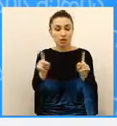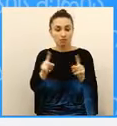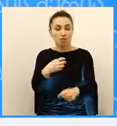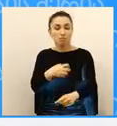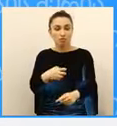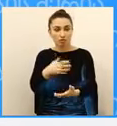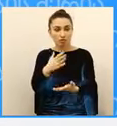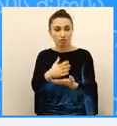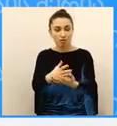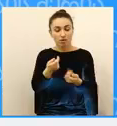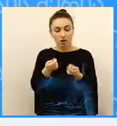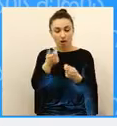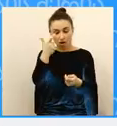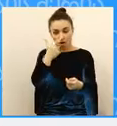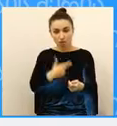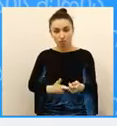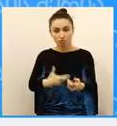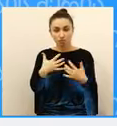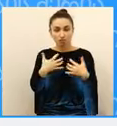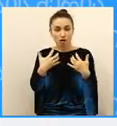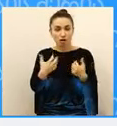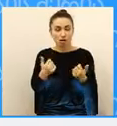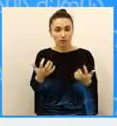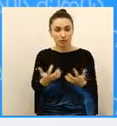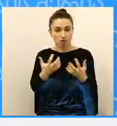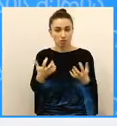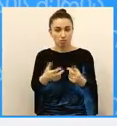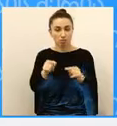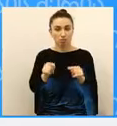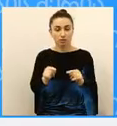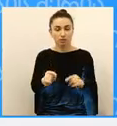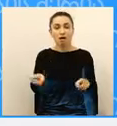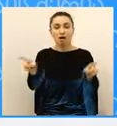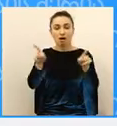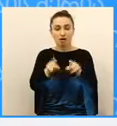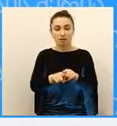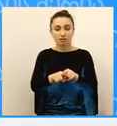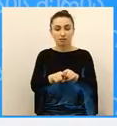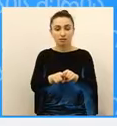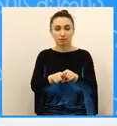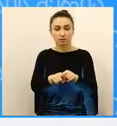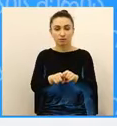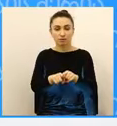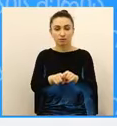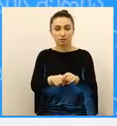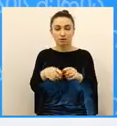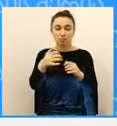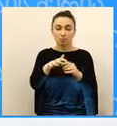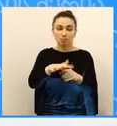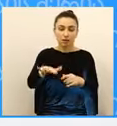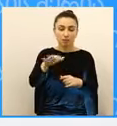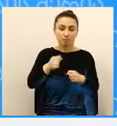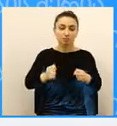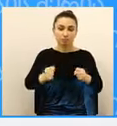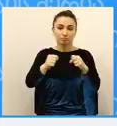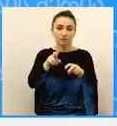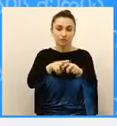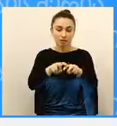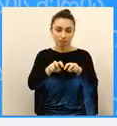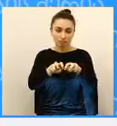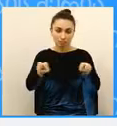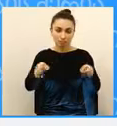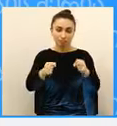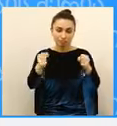განსაკუთრებით მნიშვნელოვანია გაუფრთხილდეთ ჩვენს ჯანმრთელობას. Ასევე საბაღე და საქანელასკამები